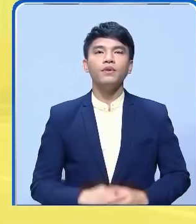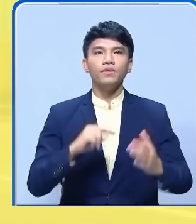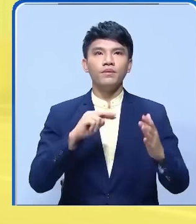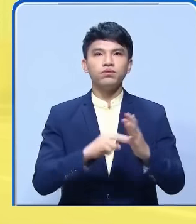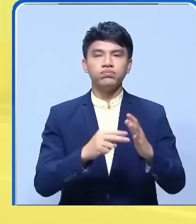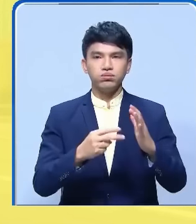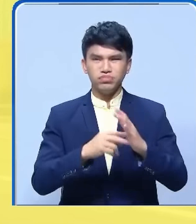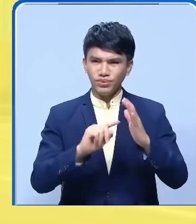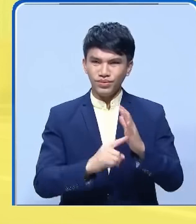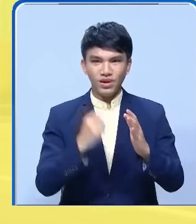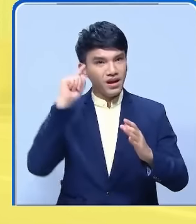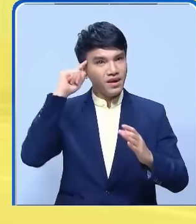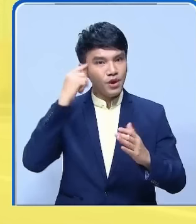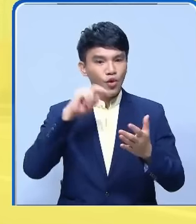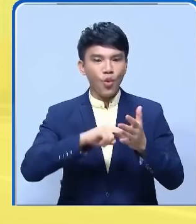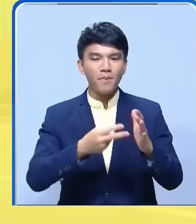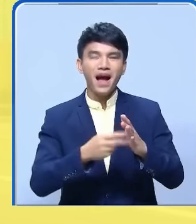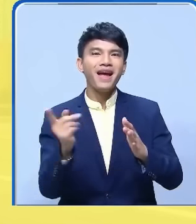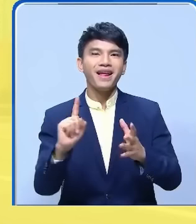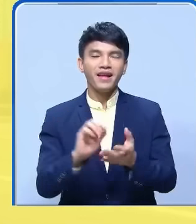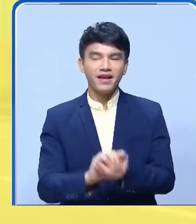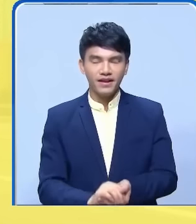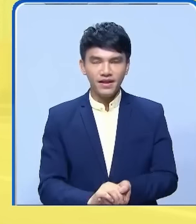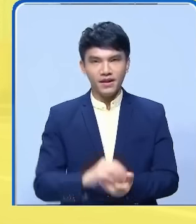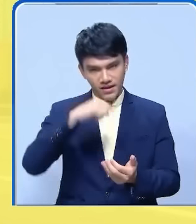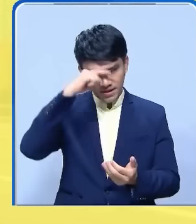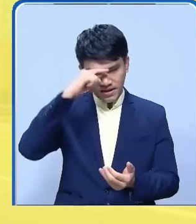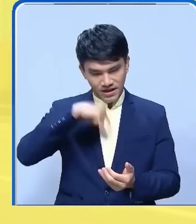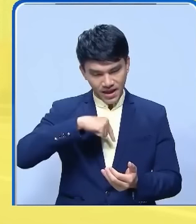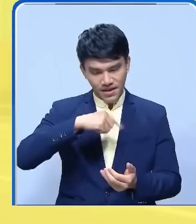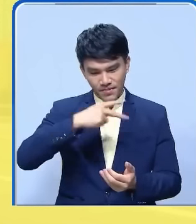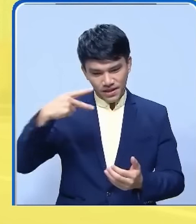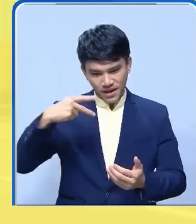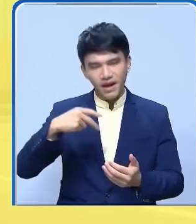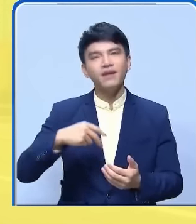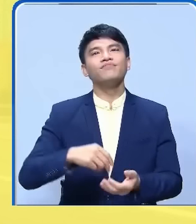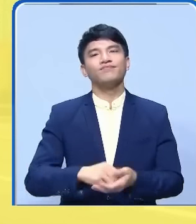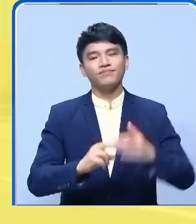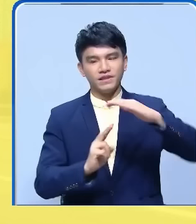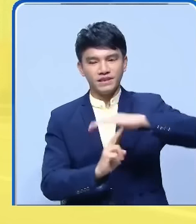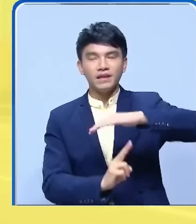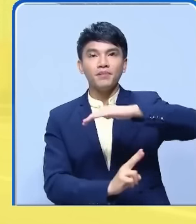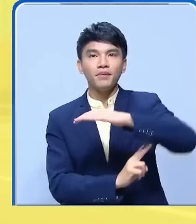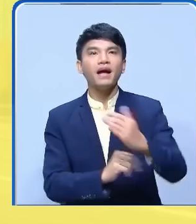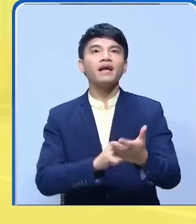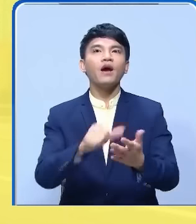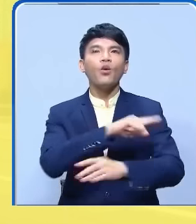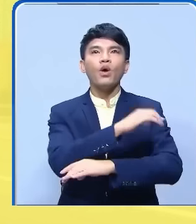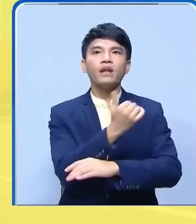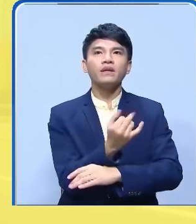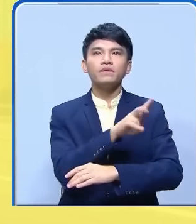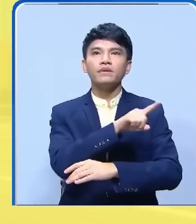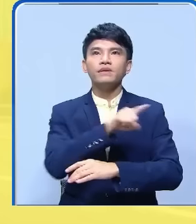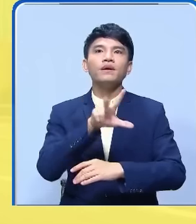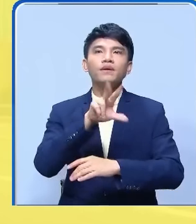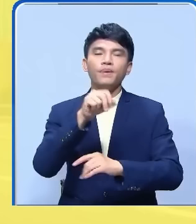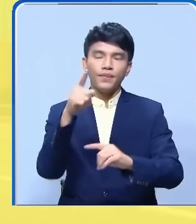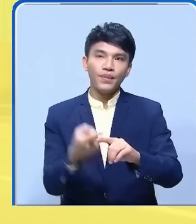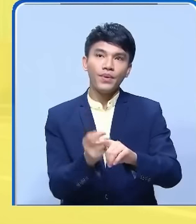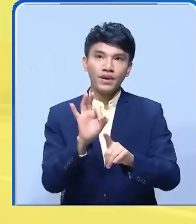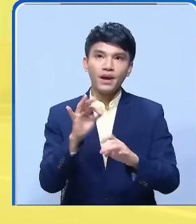อนแรกหลายคนอาจจะไม่รู้แปลว่าอะไรอ๋อนี่ภาษาไทยบอกว่าปิดปรับปรุงสะพานลอยในวันที่17ถึง30กันยาย